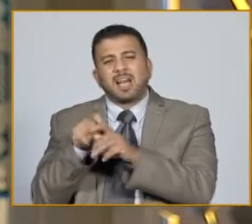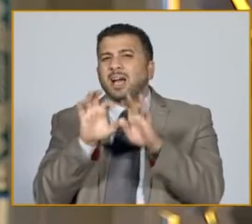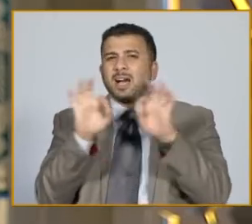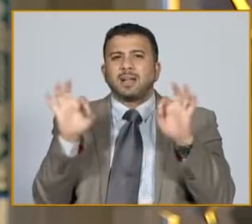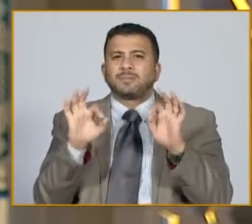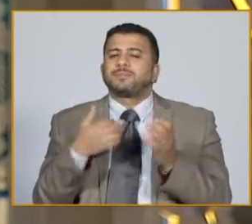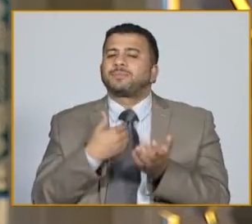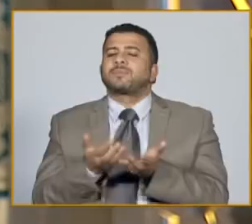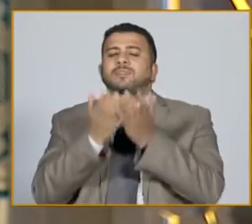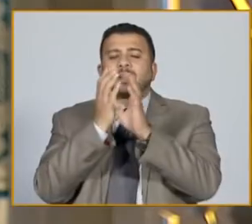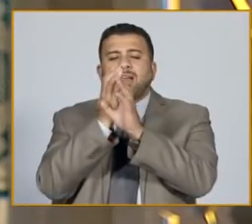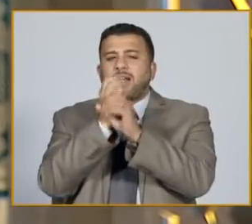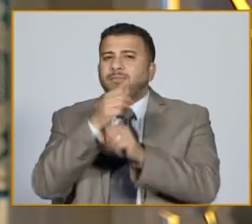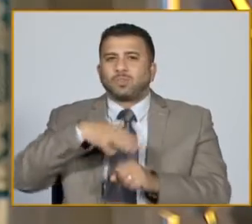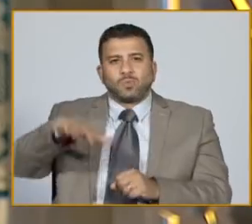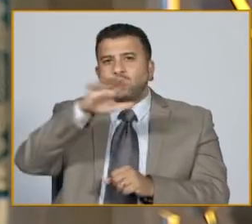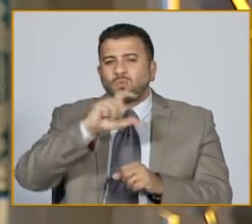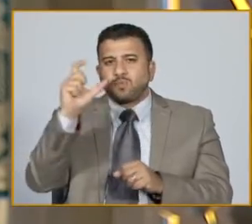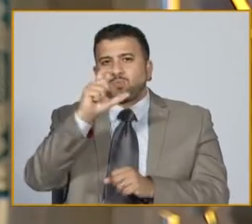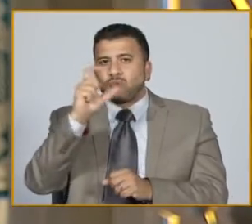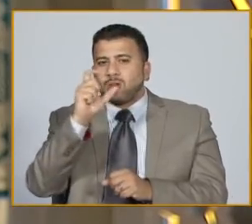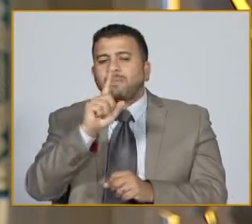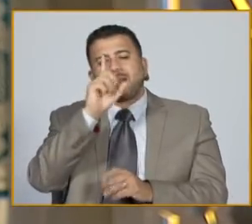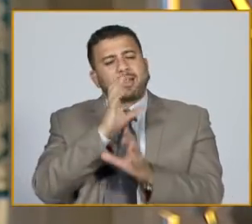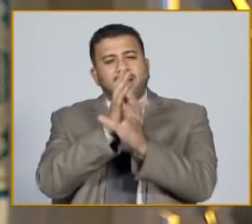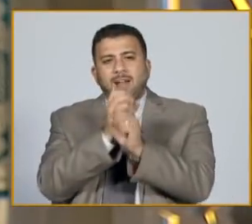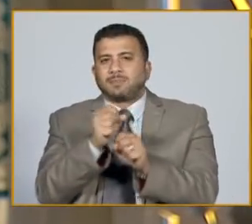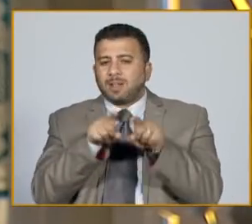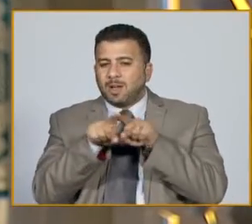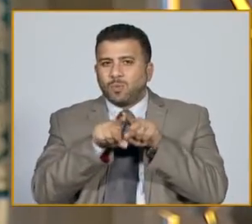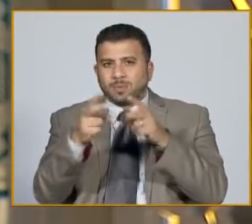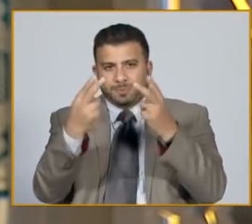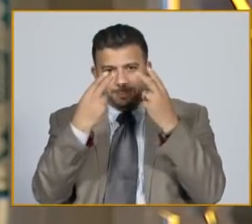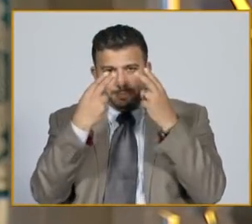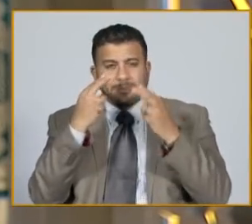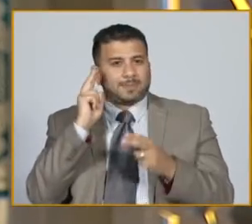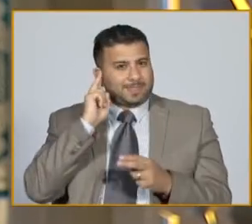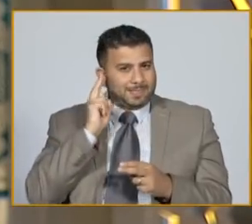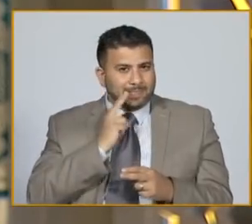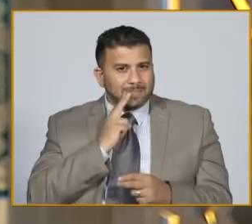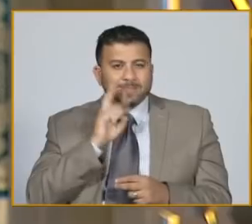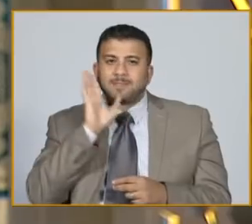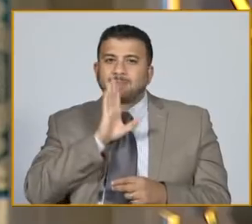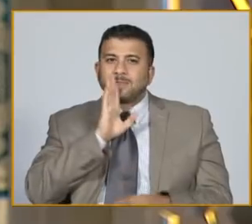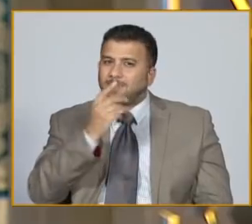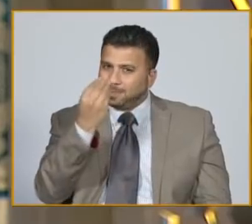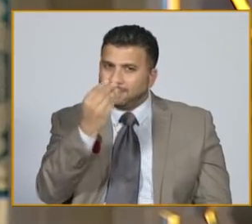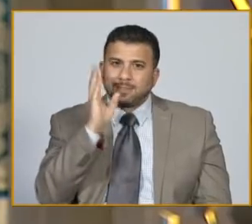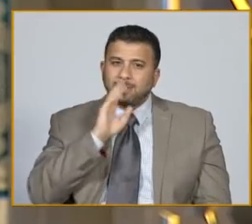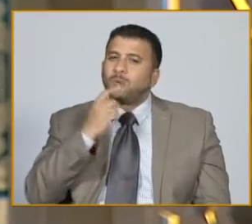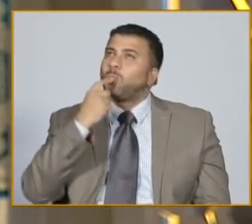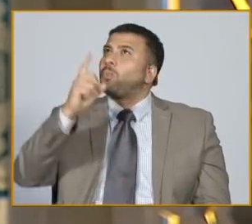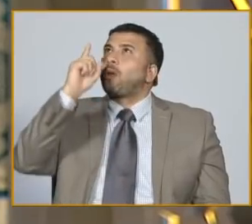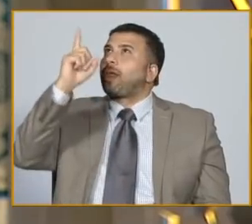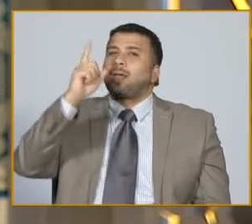فيك وأسأل الله تعالى أن يحفظنا وإياك جميع المسلمين. أولا يا أخواني ويا أخواتي، والله والله لو لم يكن